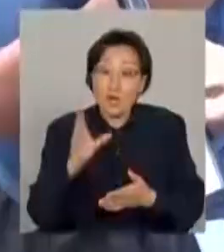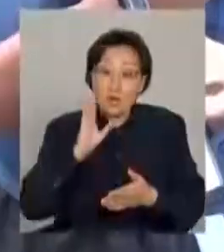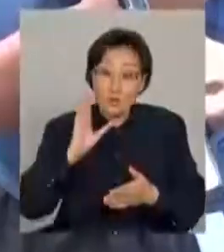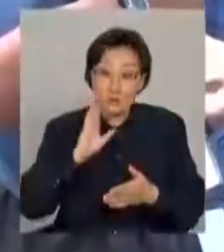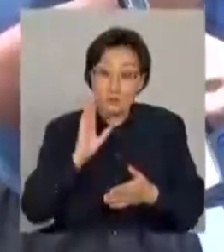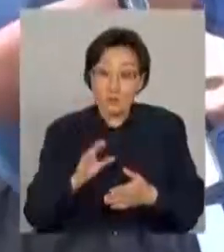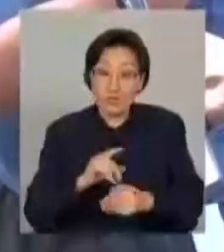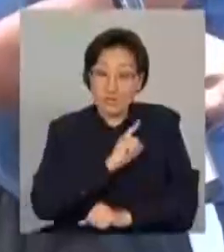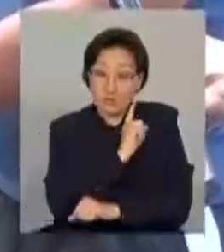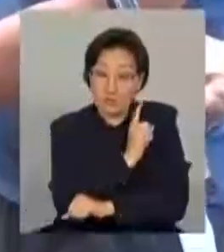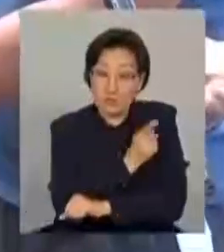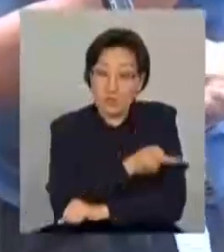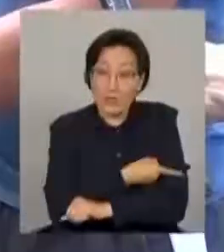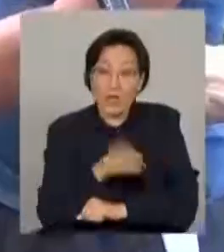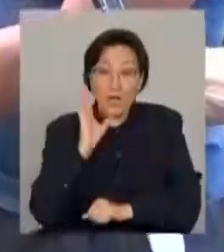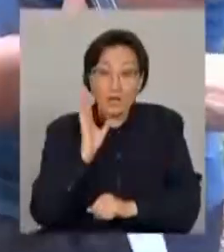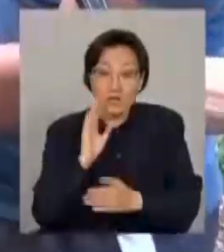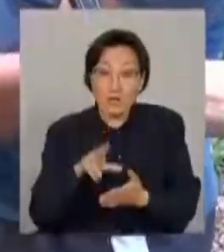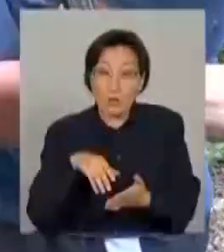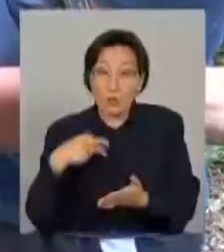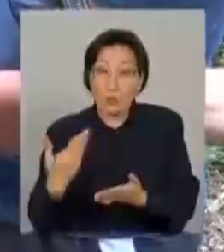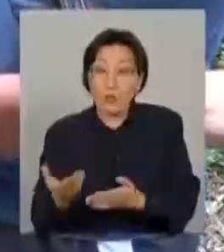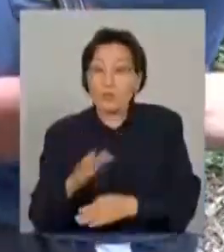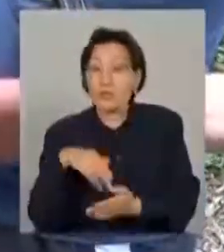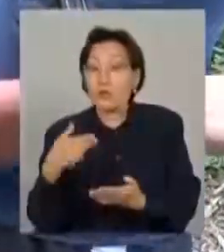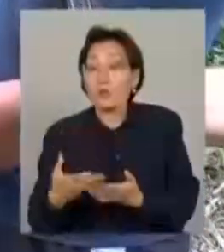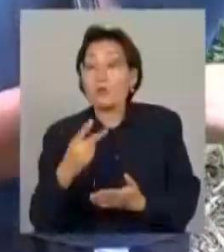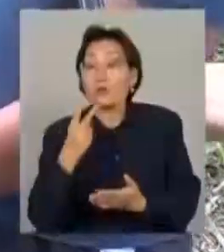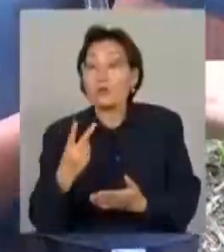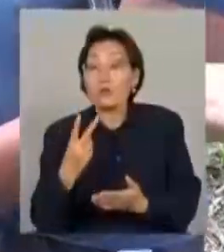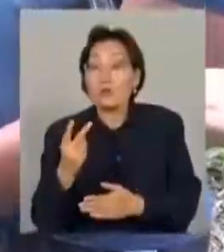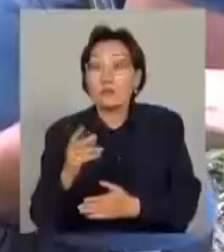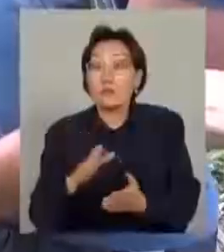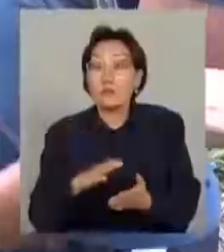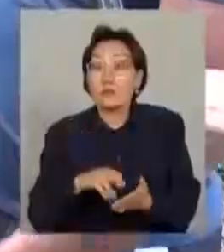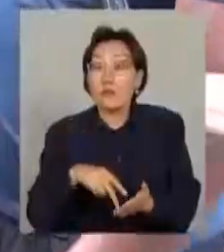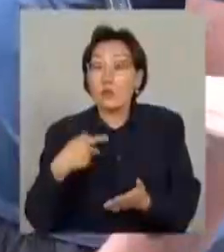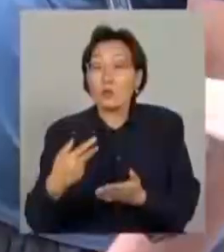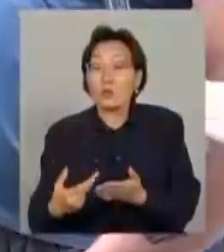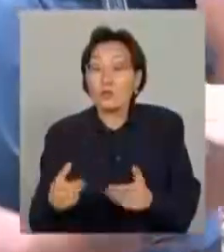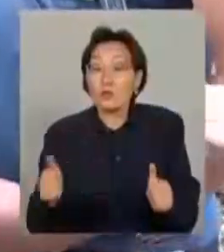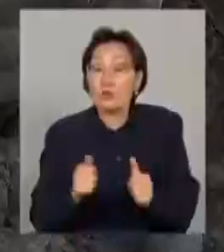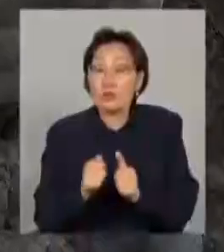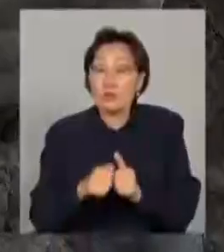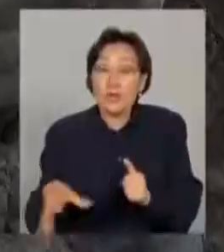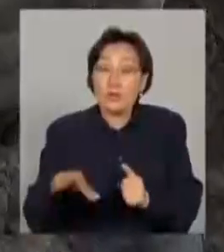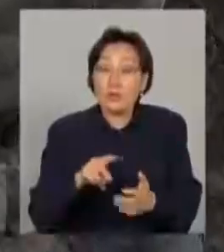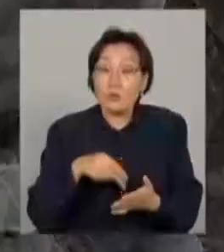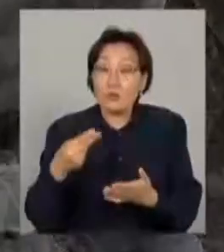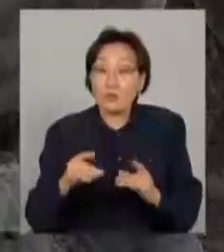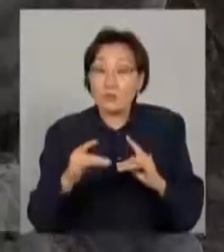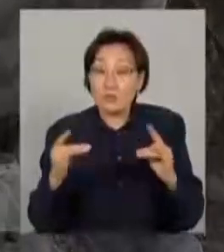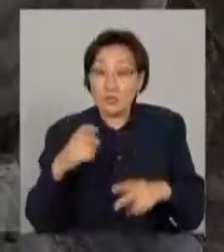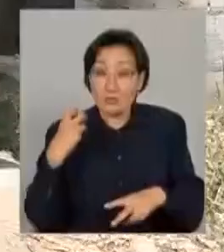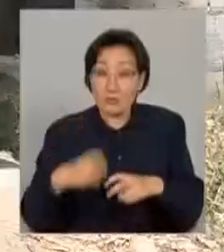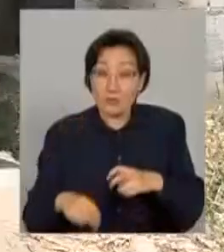Судың епкінімен ағаштар кетіп жатыр. Қарасаңыз өзі, құлаған арғатай. Мына көршілердің бәріне құлайды. Көпірі қираған